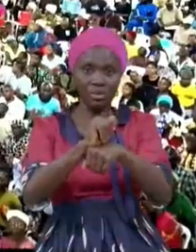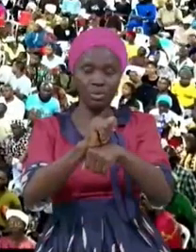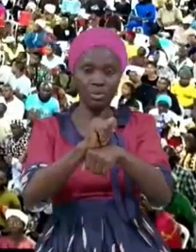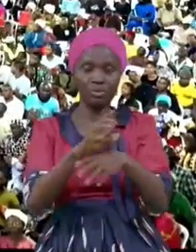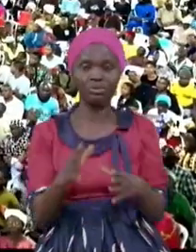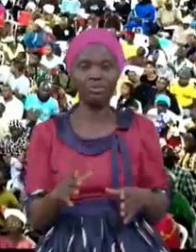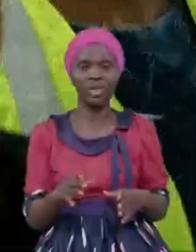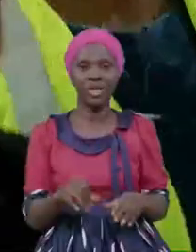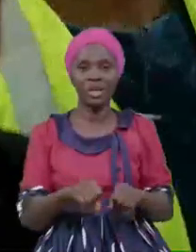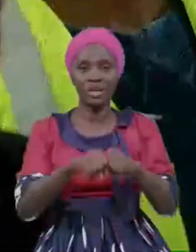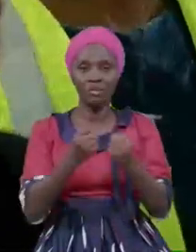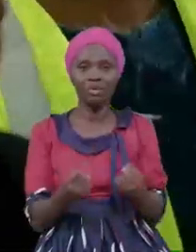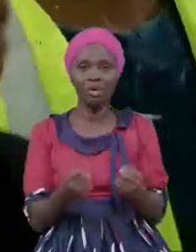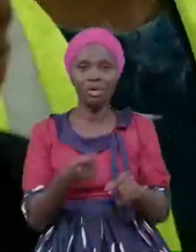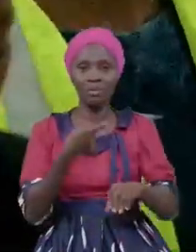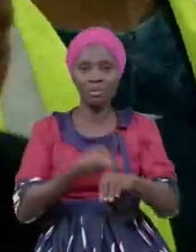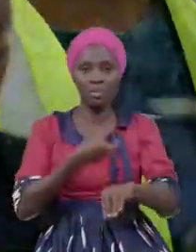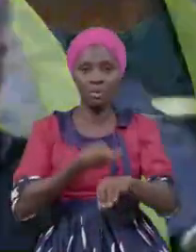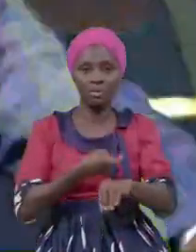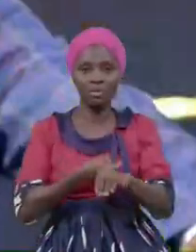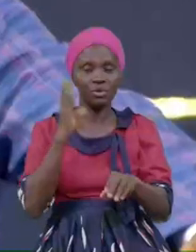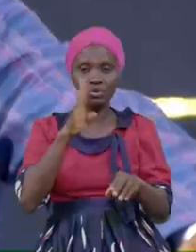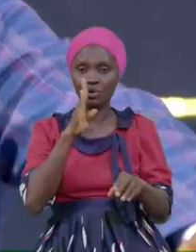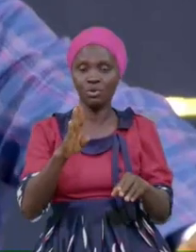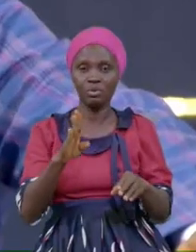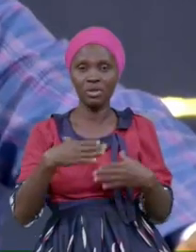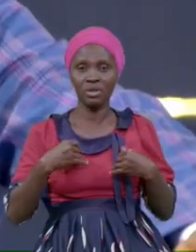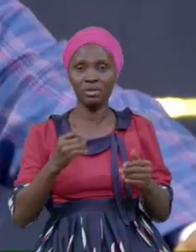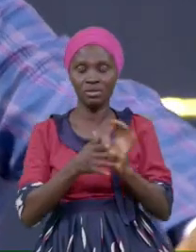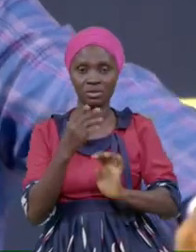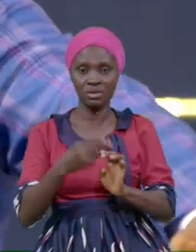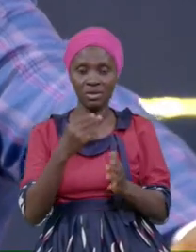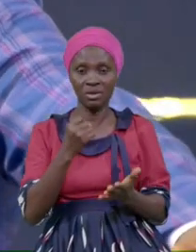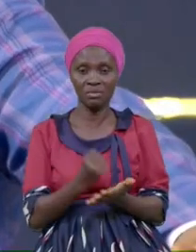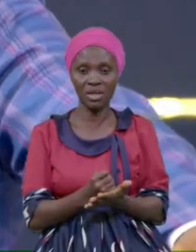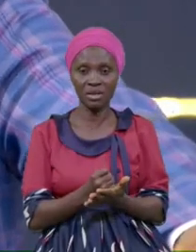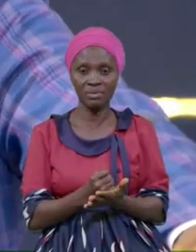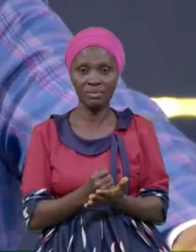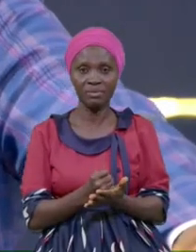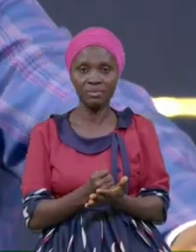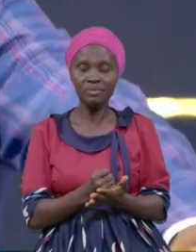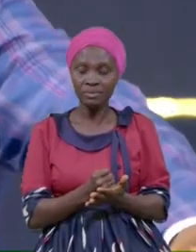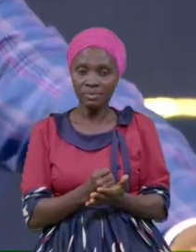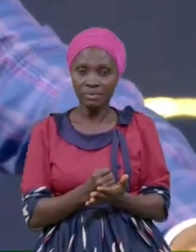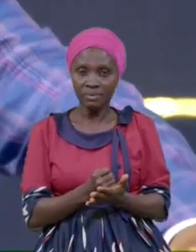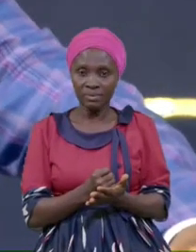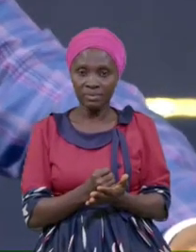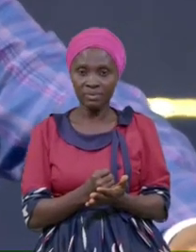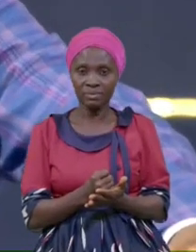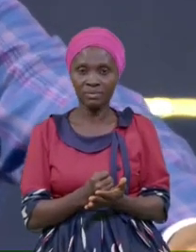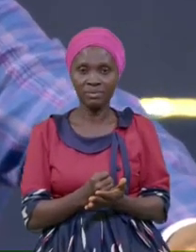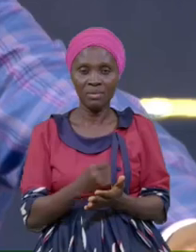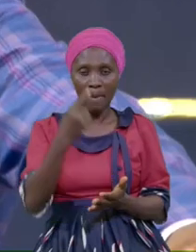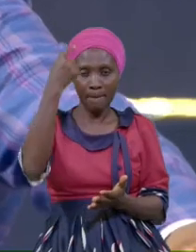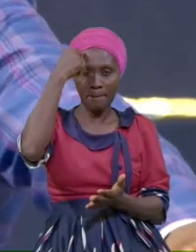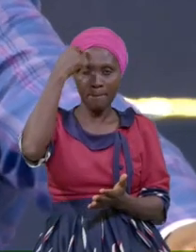Les os brisés seront réparés. Les maladies seront guéris,